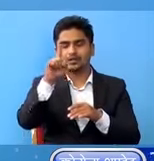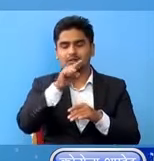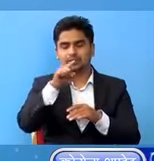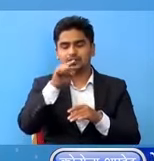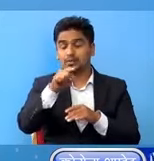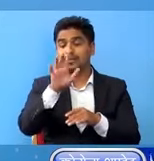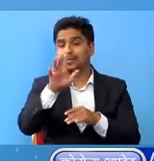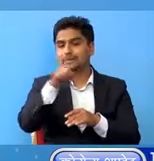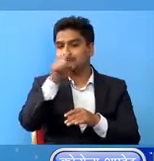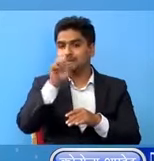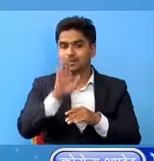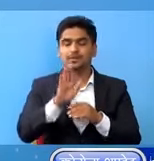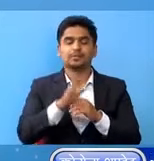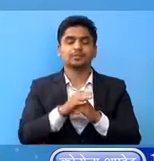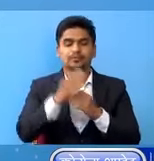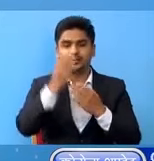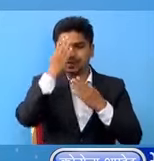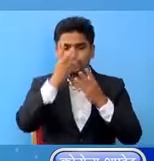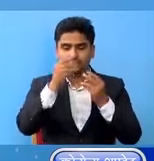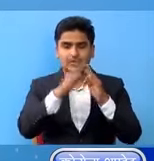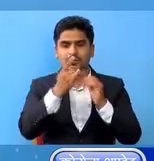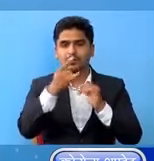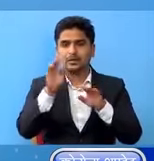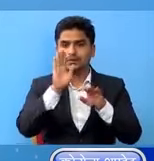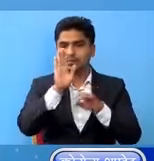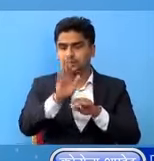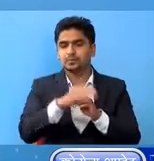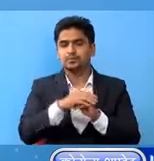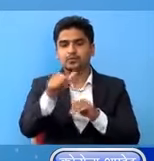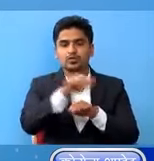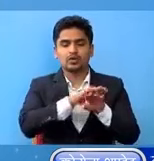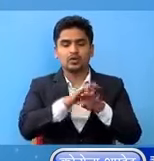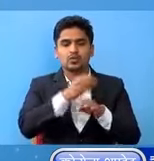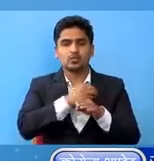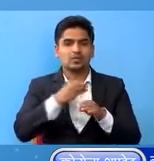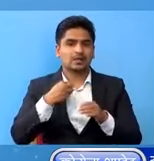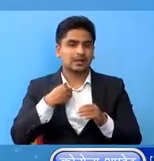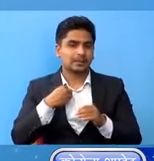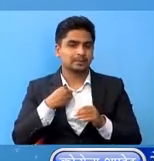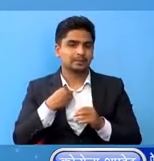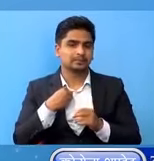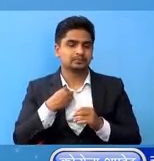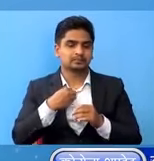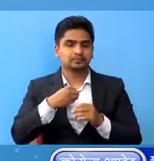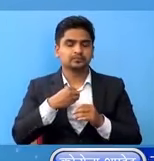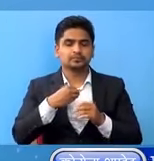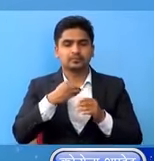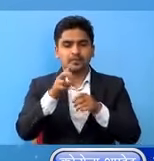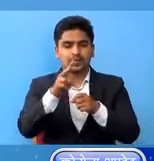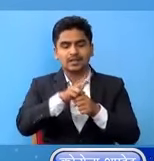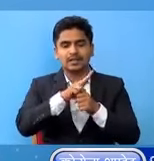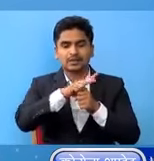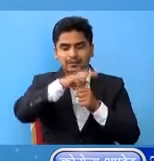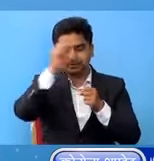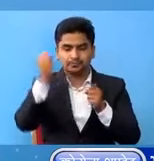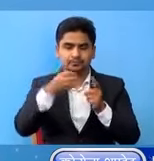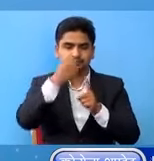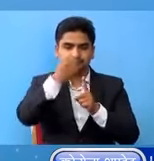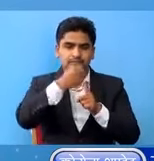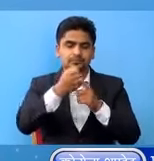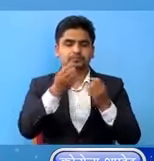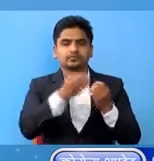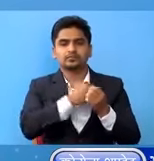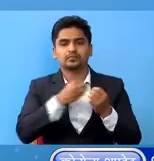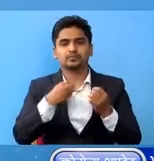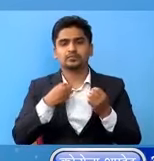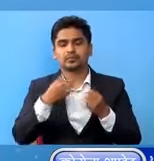71.5% छ। संक्रमितहरू निको भई फर्किसक्नु भएको छ। उहाँहरूको उपचार तथा हेरचाहमा अवरात्र